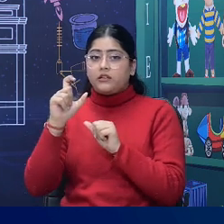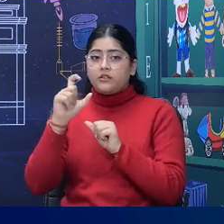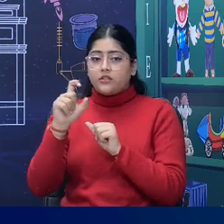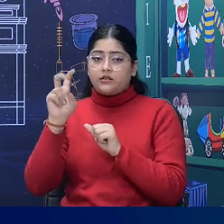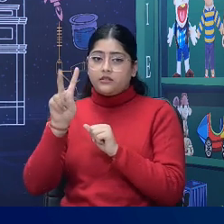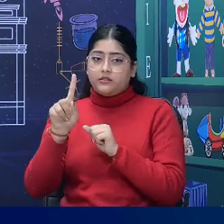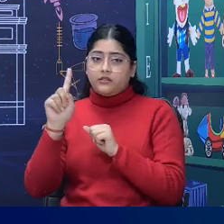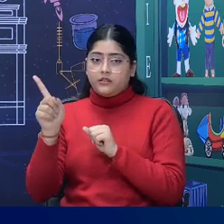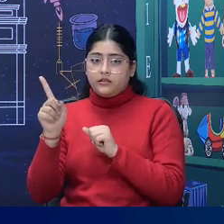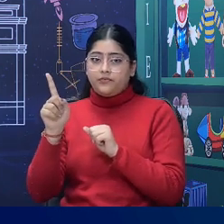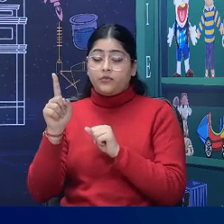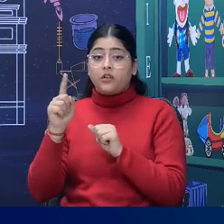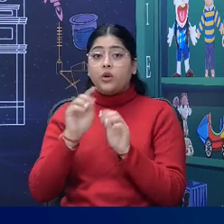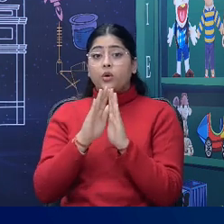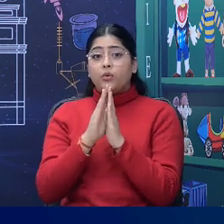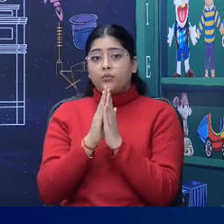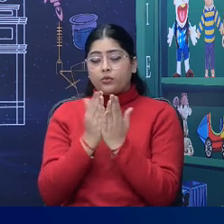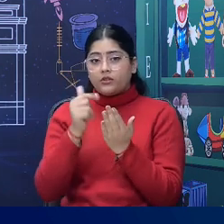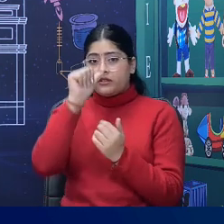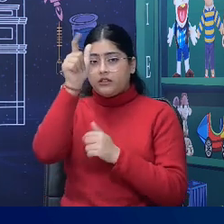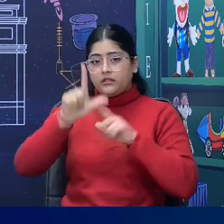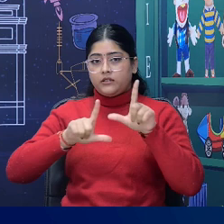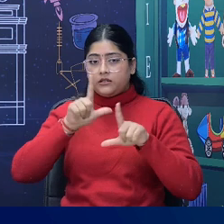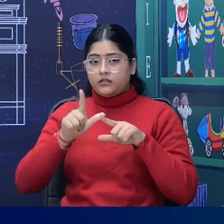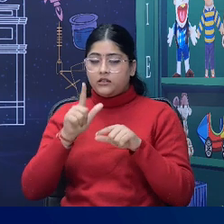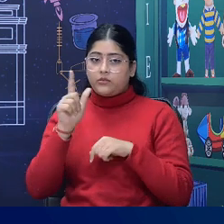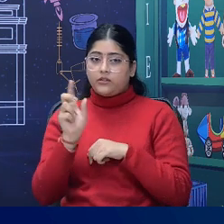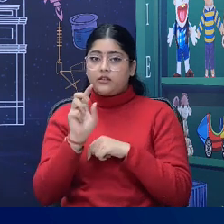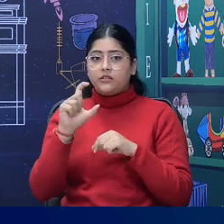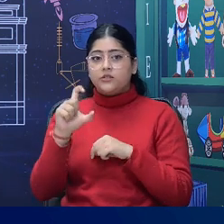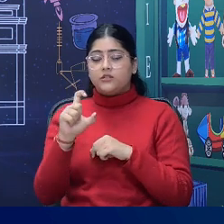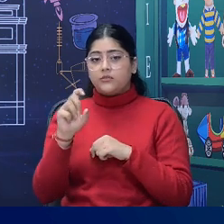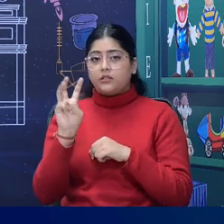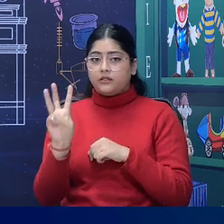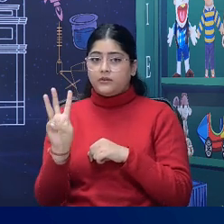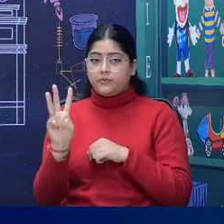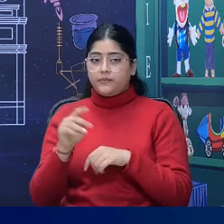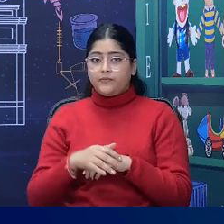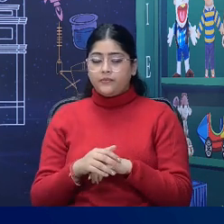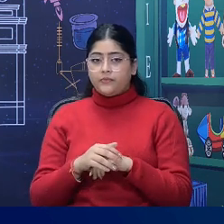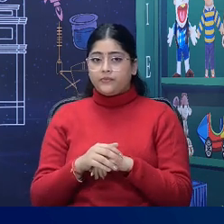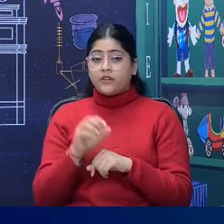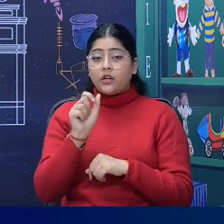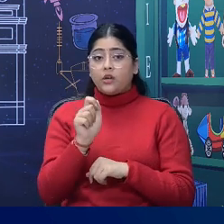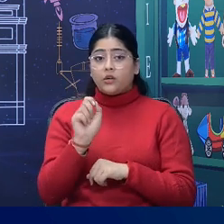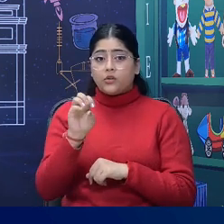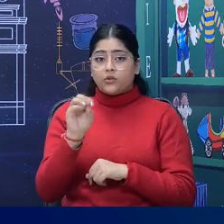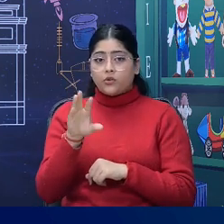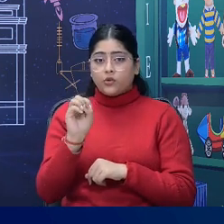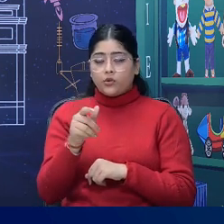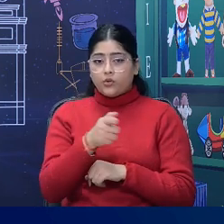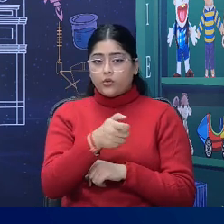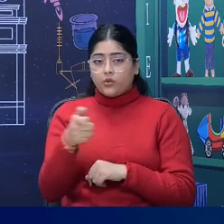पाठ्य पुस्तक से हमने चैप्टर आज के लिए लिया है चैप्टर नंबर तीन टॉर्च बेचने वाले ये आज का हिंदी का विषय है